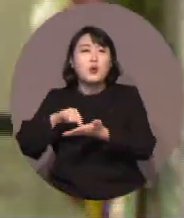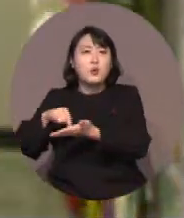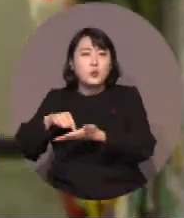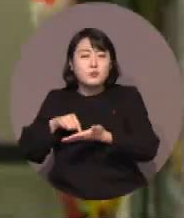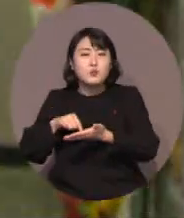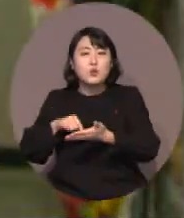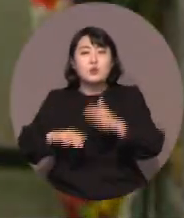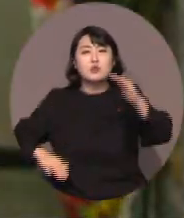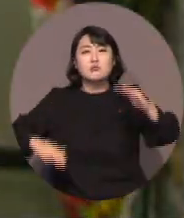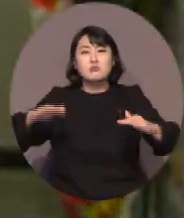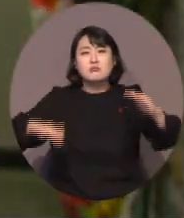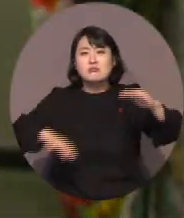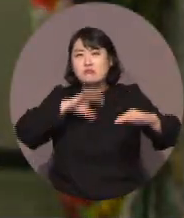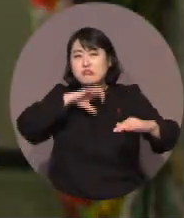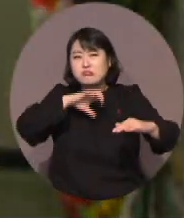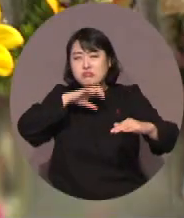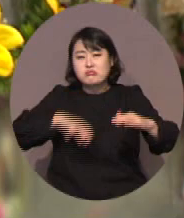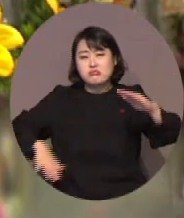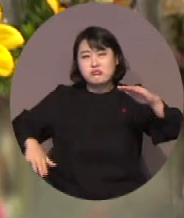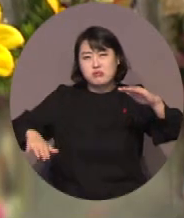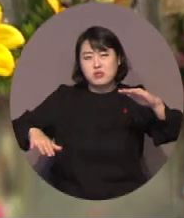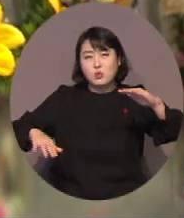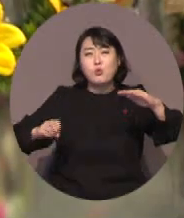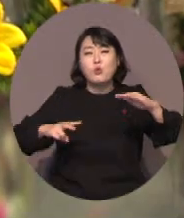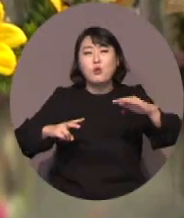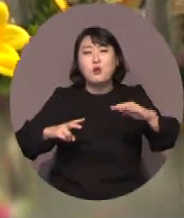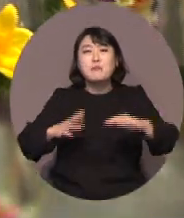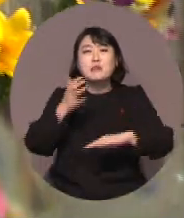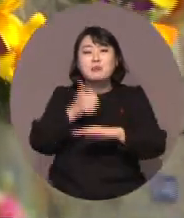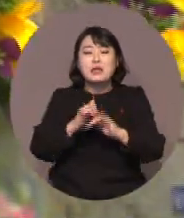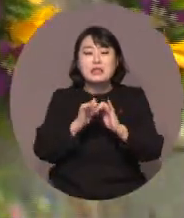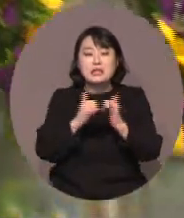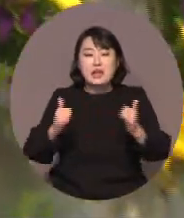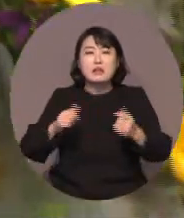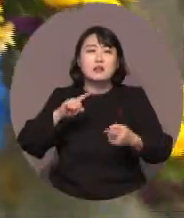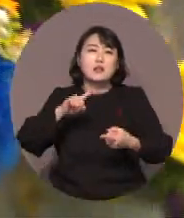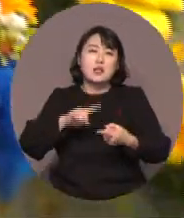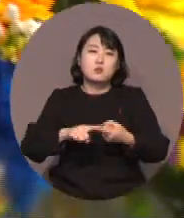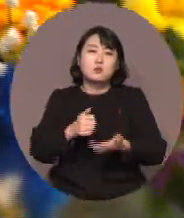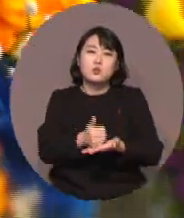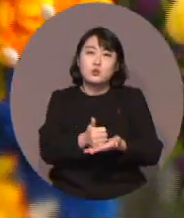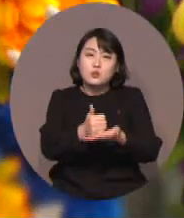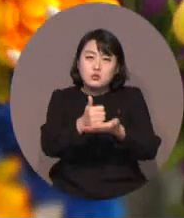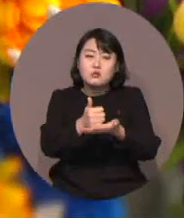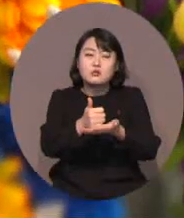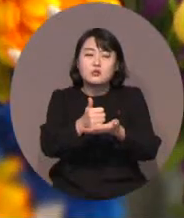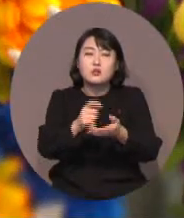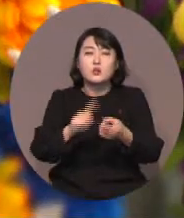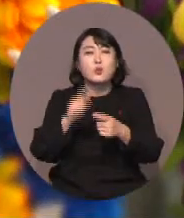불평등 인간으로서 마지막 존엄에 대한 고민이 필요해 보입니다 MBC 뉴스 이현정입니다